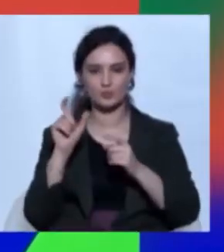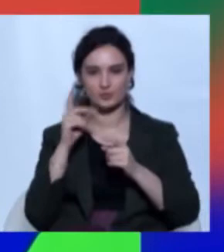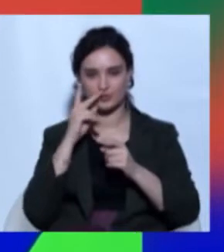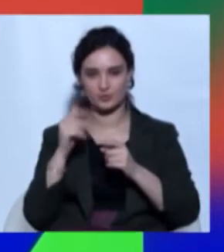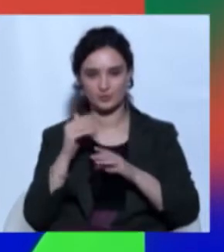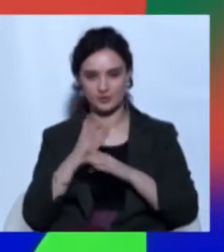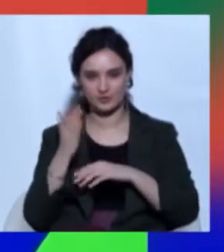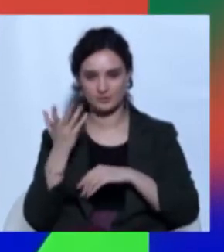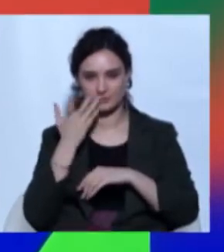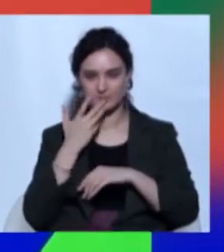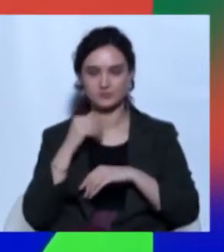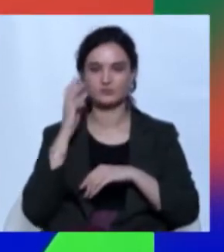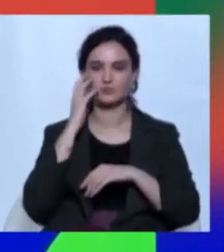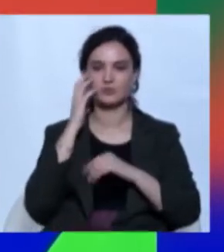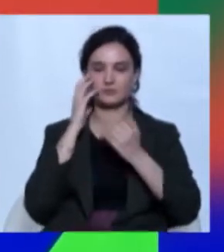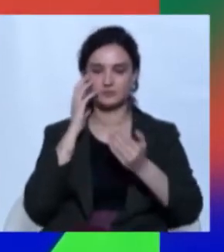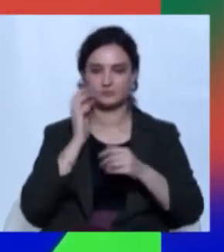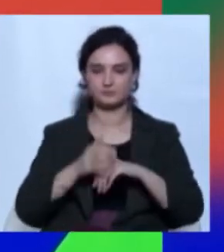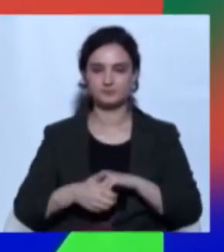თამაშობს, შავი.